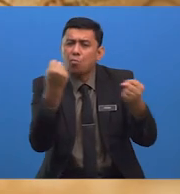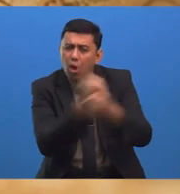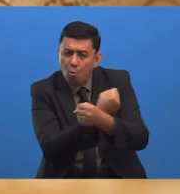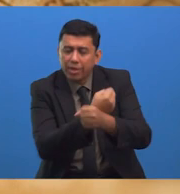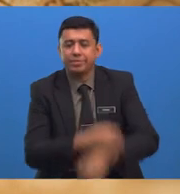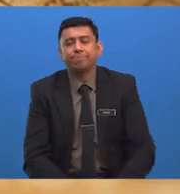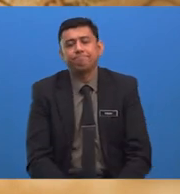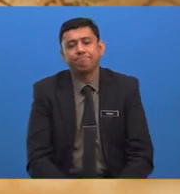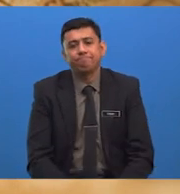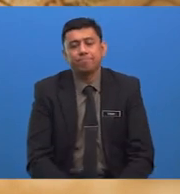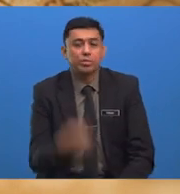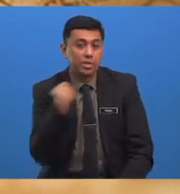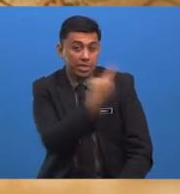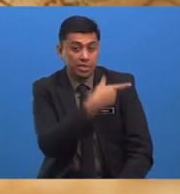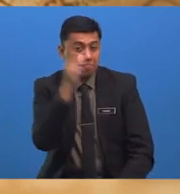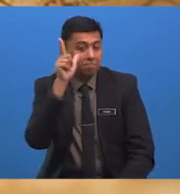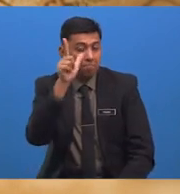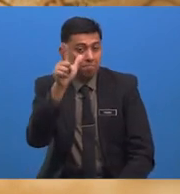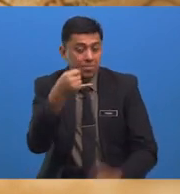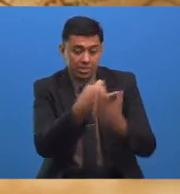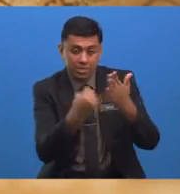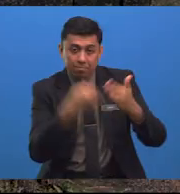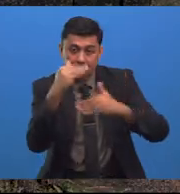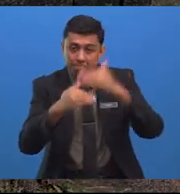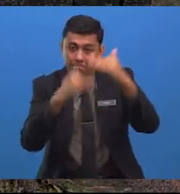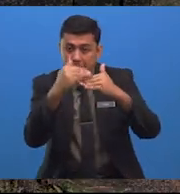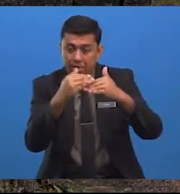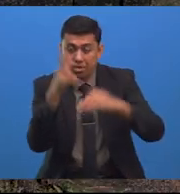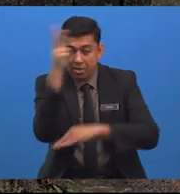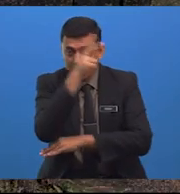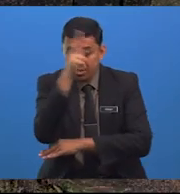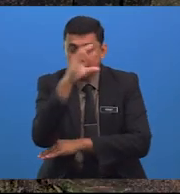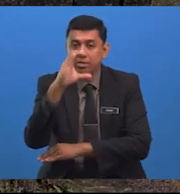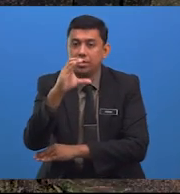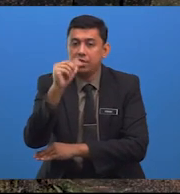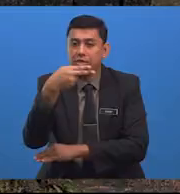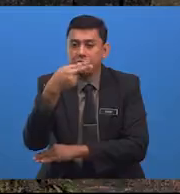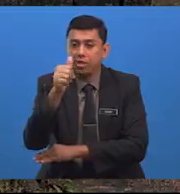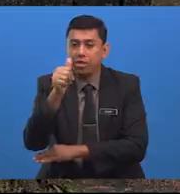Kini, murid-murid, kita lihat pula seni bina dalam kerajaan Champa.